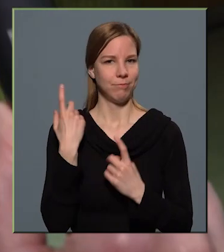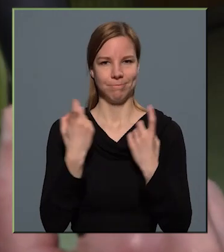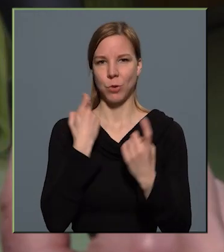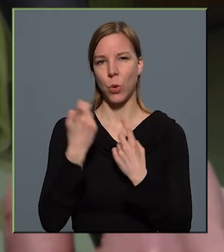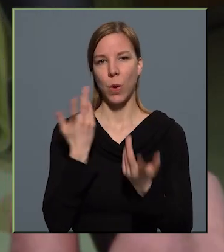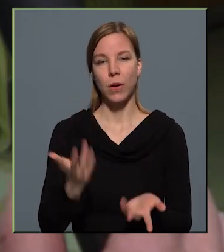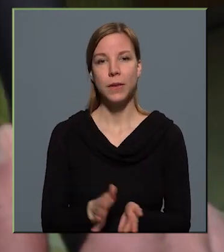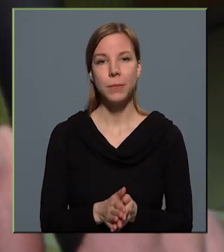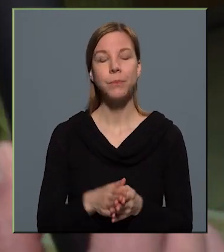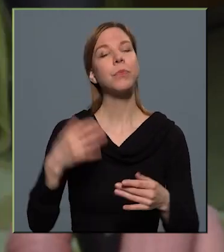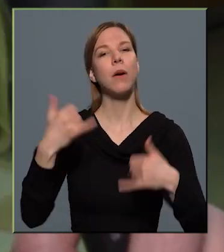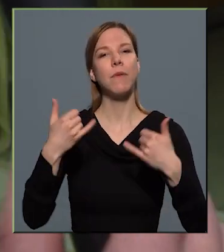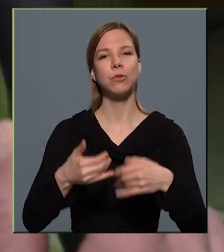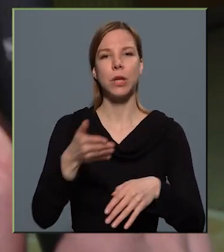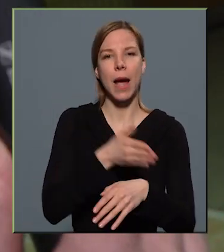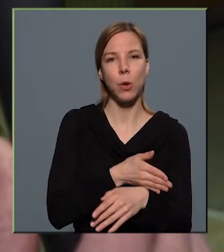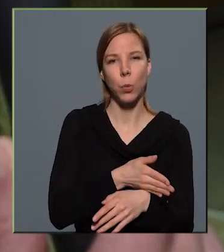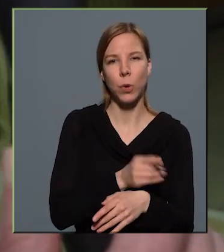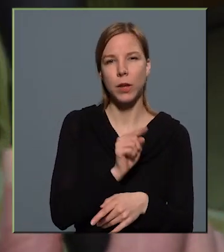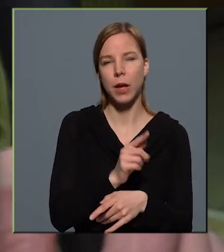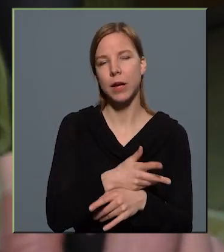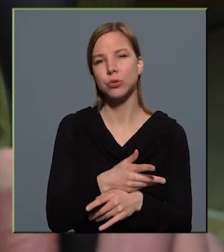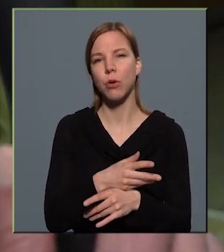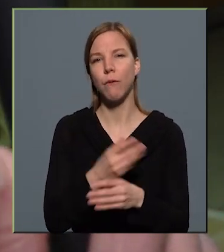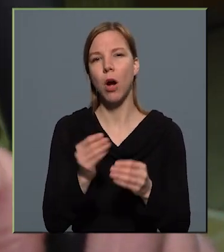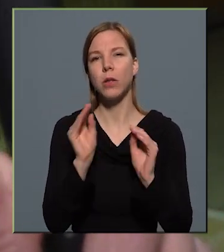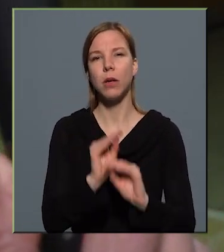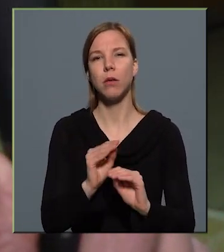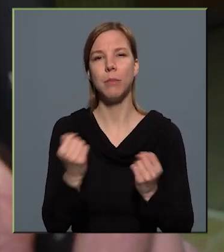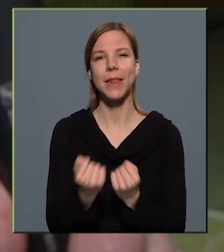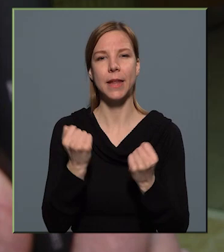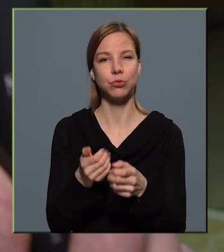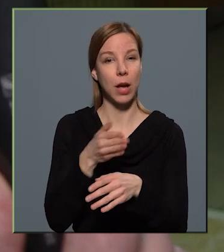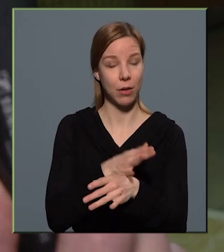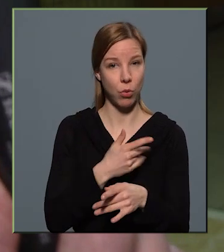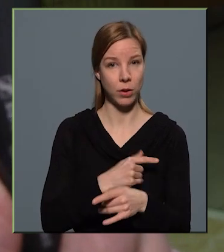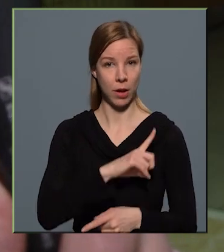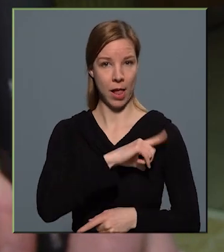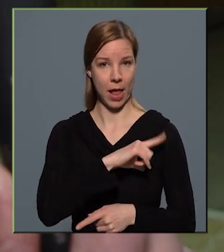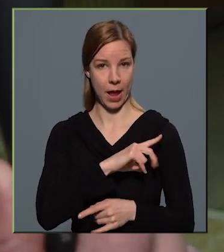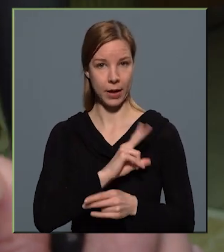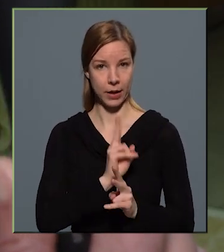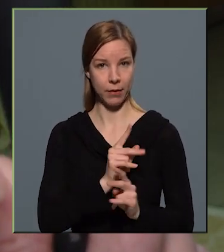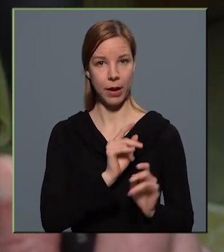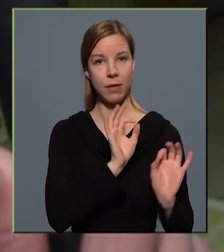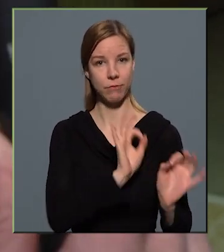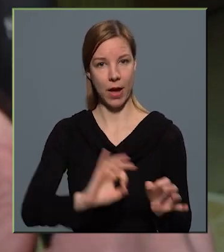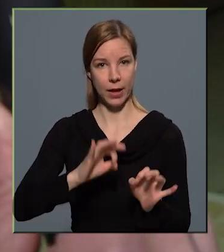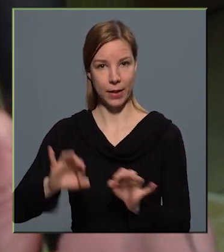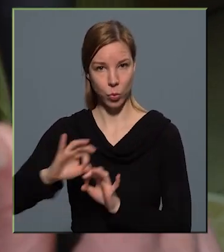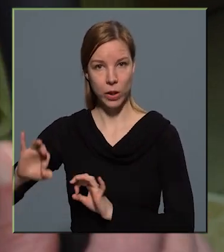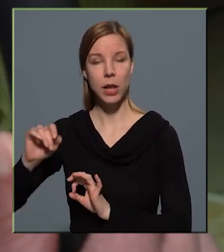A verseny előtt, illetve hát mondjuk edzés előtt, akkor lelkileg fel kell tuningolni magad arra,